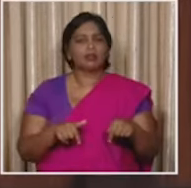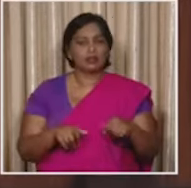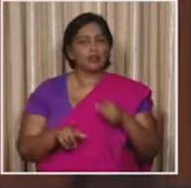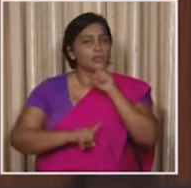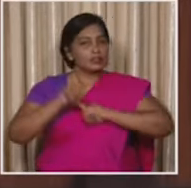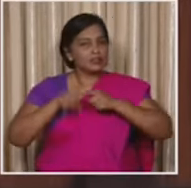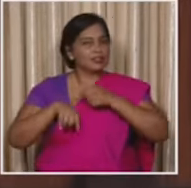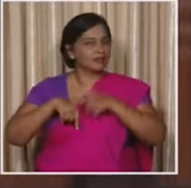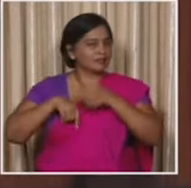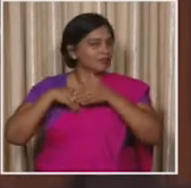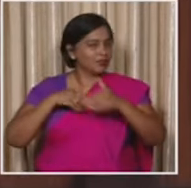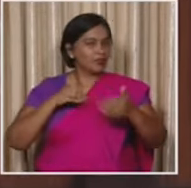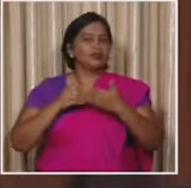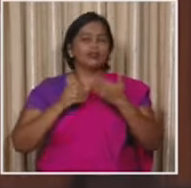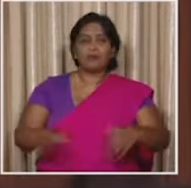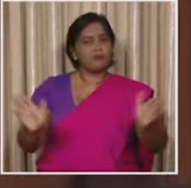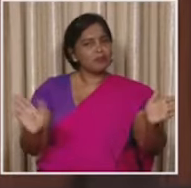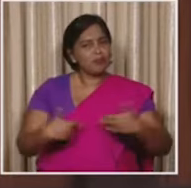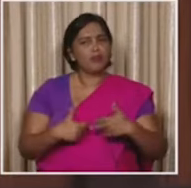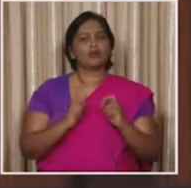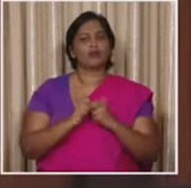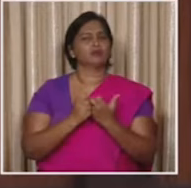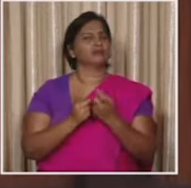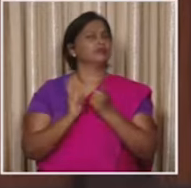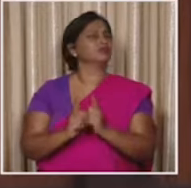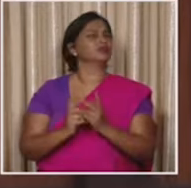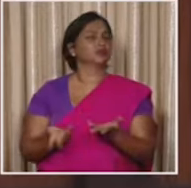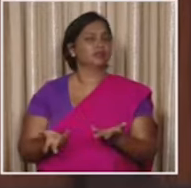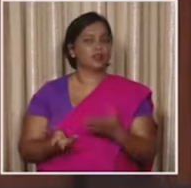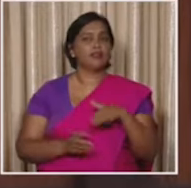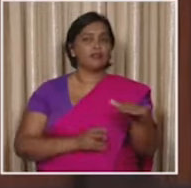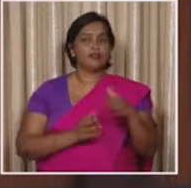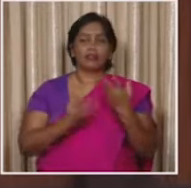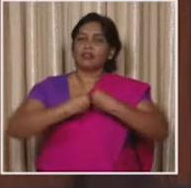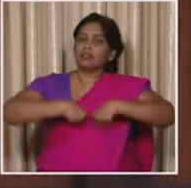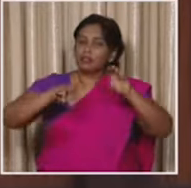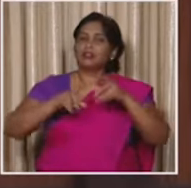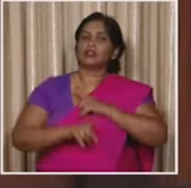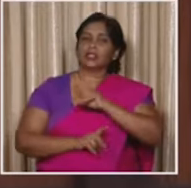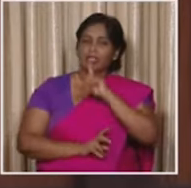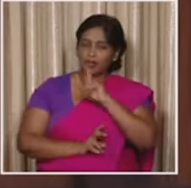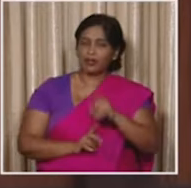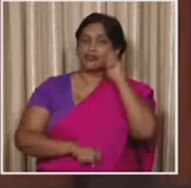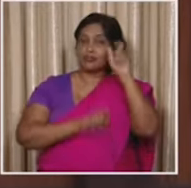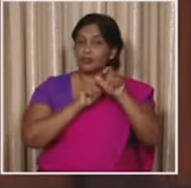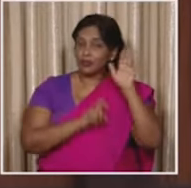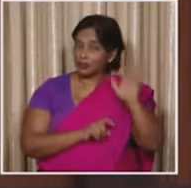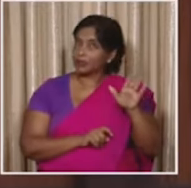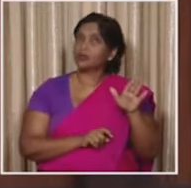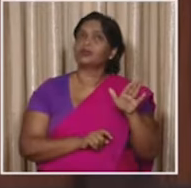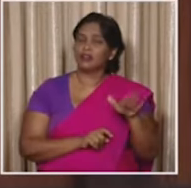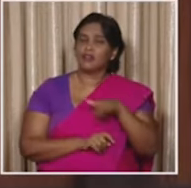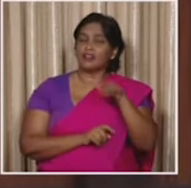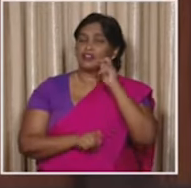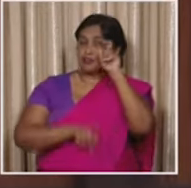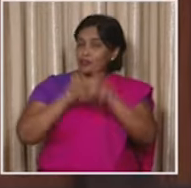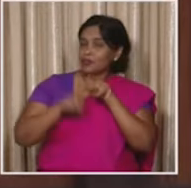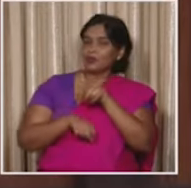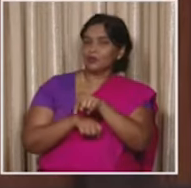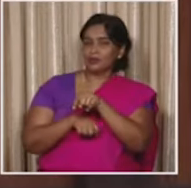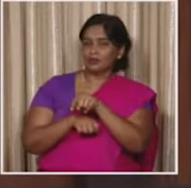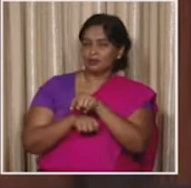pelah beri enggalik, indra madai mudi budan, kani beri biputurwa pesiya pulah tu, makkaludia kani helai muntum makkaluk ke kuttayadi perila kurukada